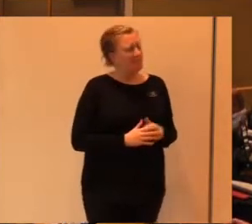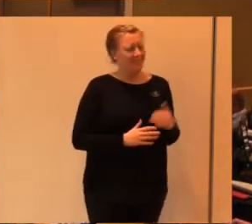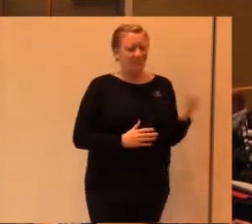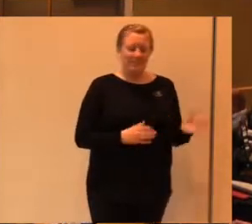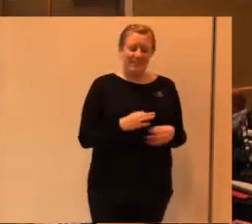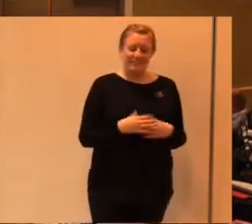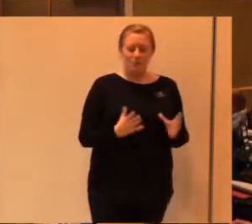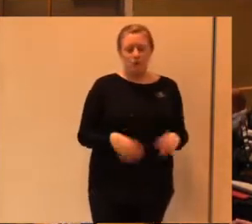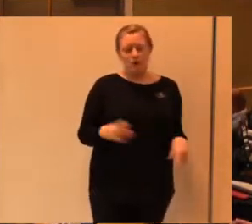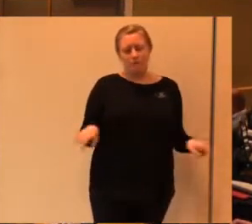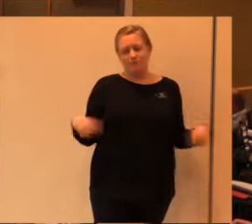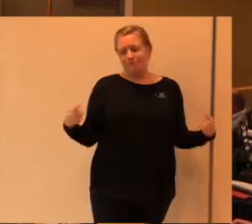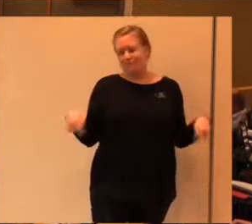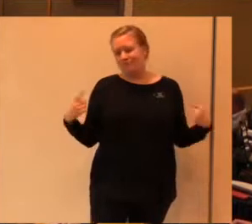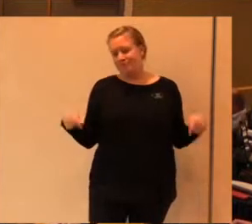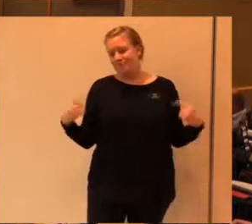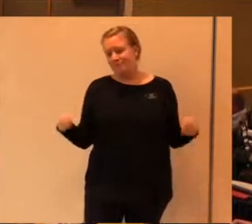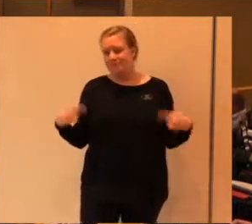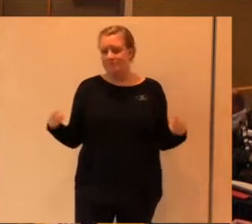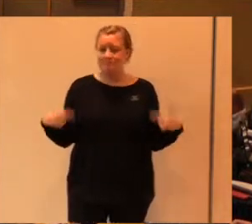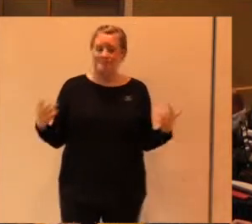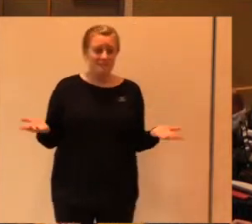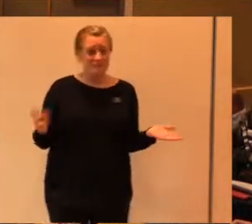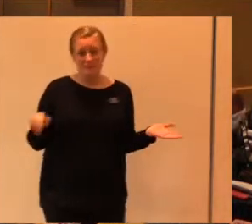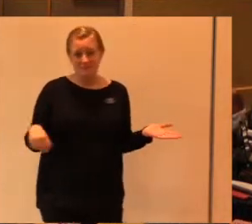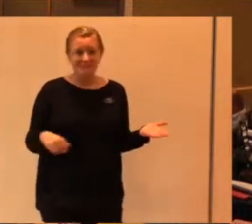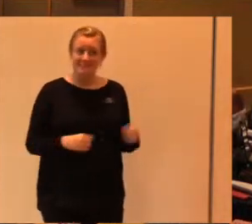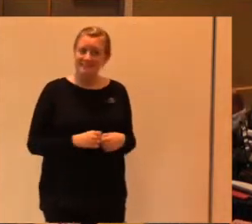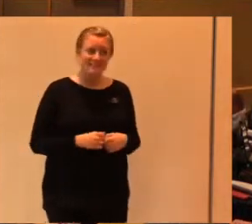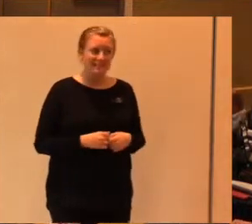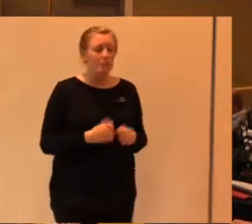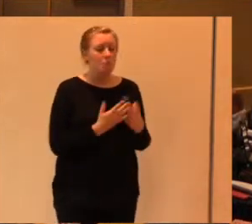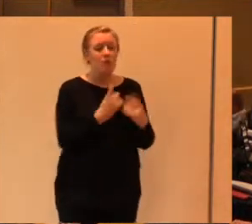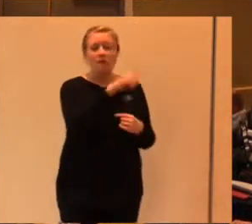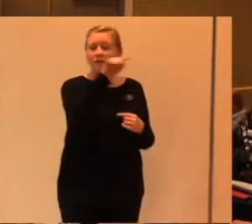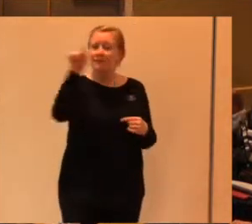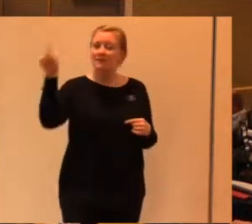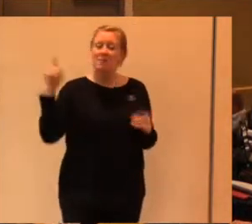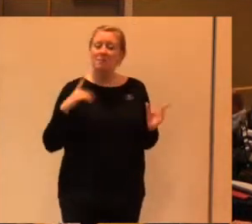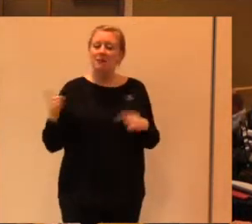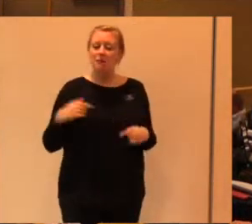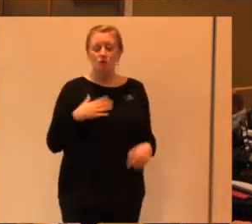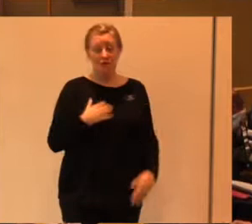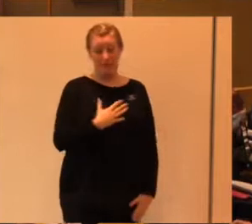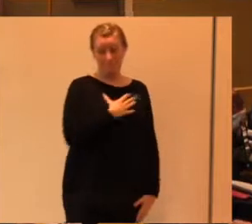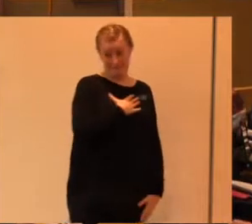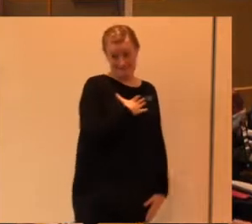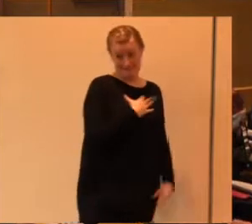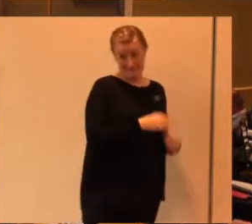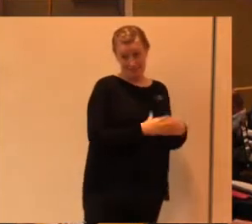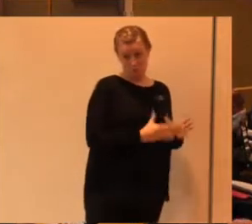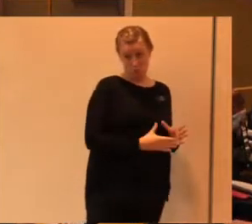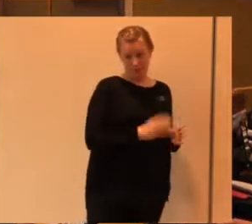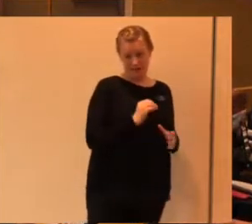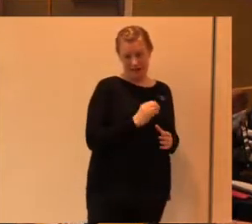en stridsfråga på många olika sätt. Det finns personer runt om i världen som tycker att just min definition på